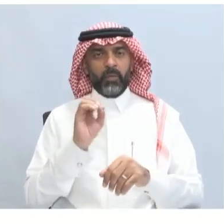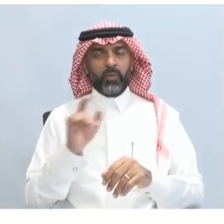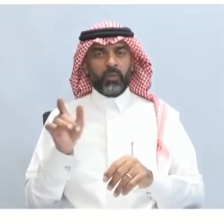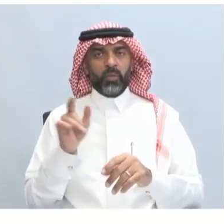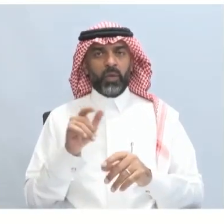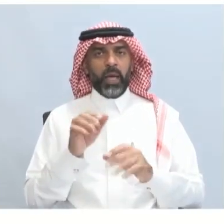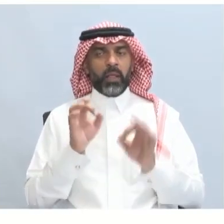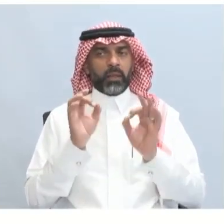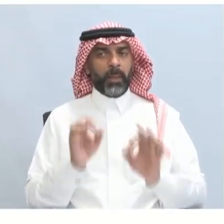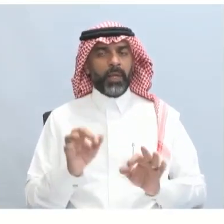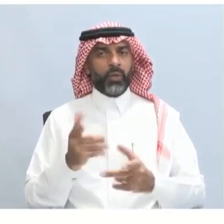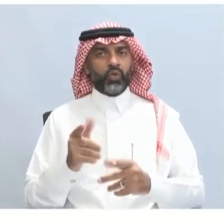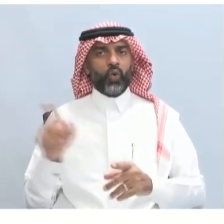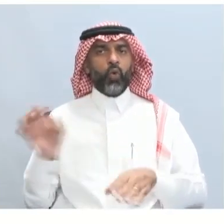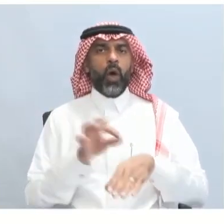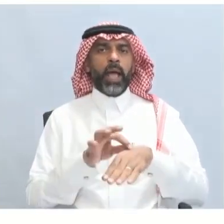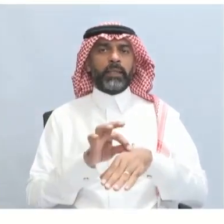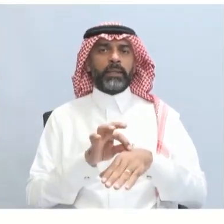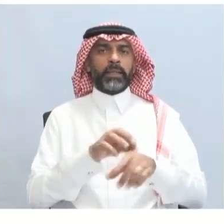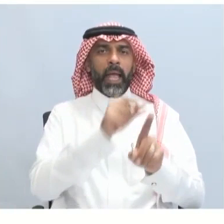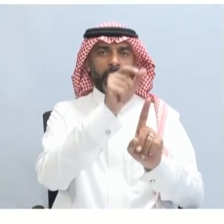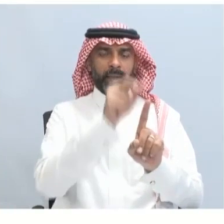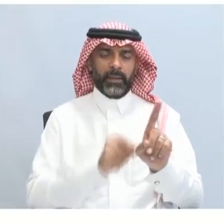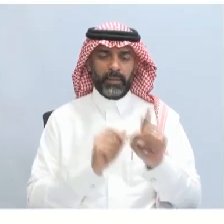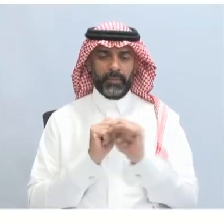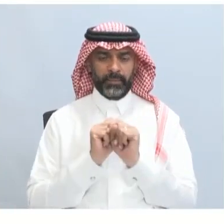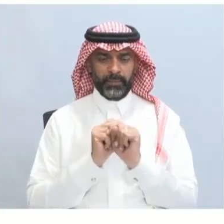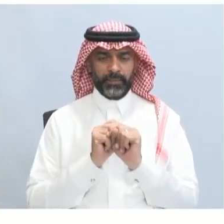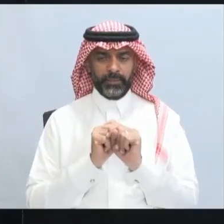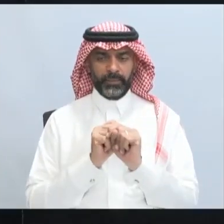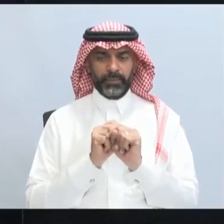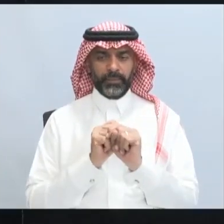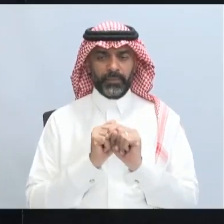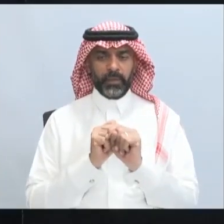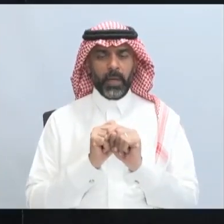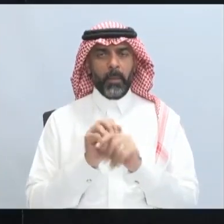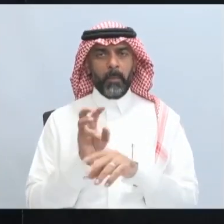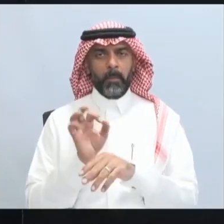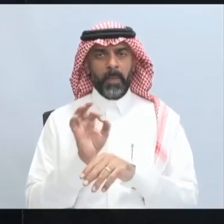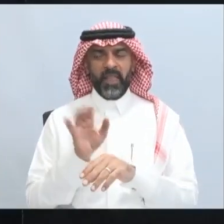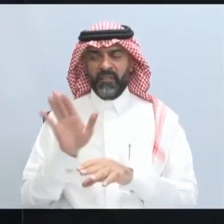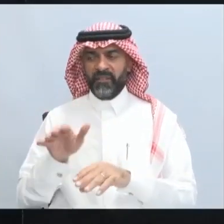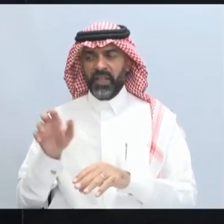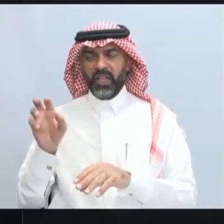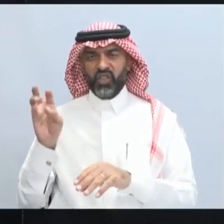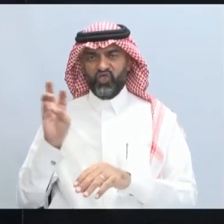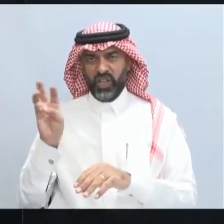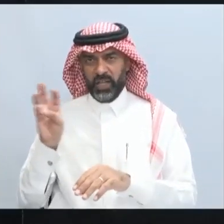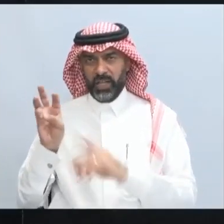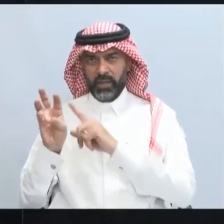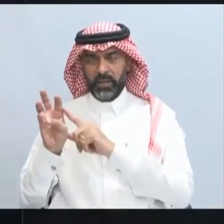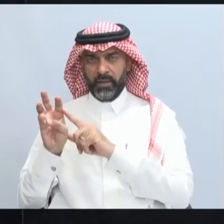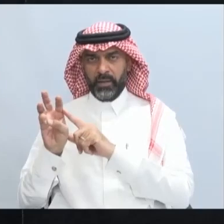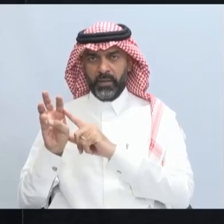الانسان هناك نلاحظ انها جهه اعتباريه مثالها شركه هم يخاطبون من عند هناك